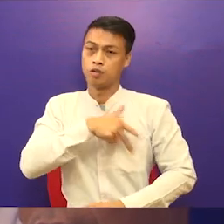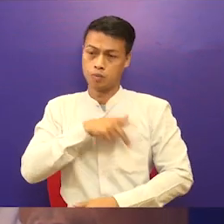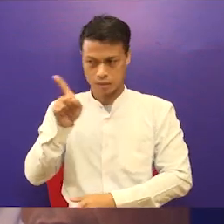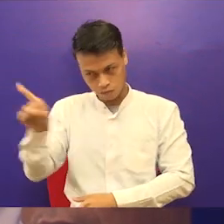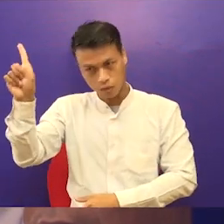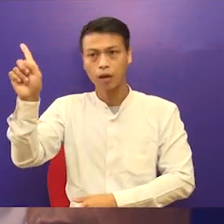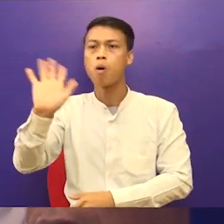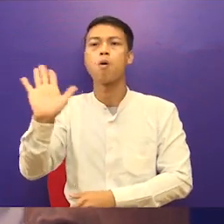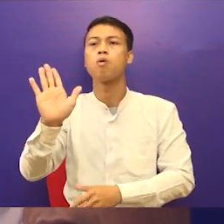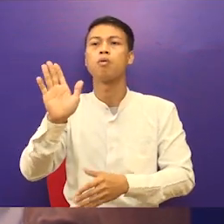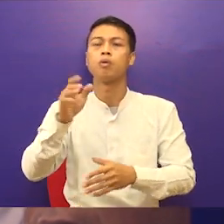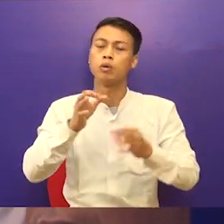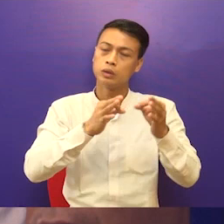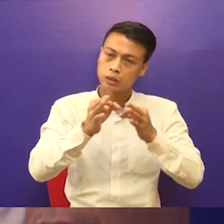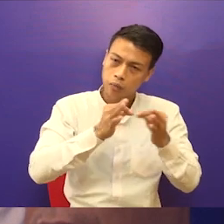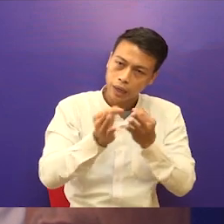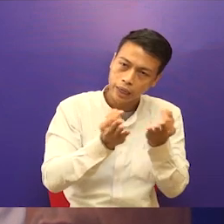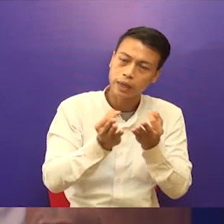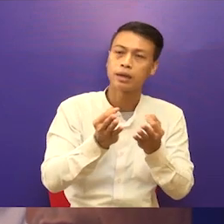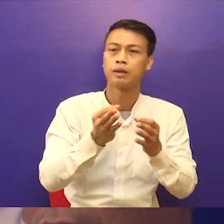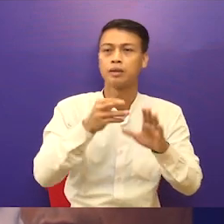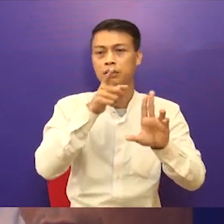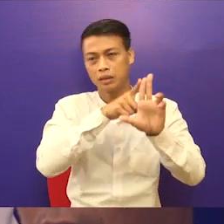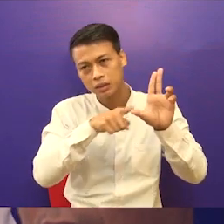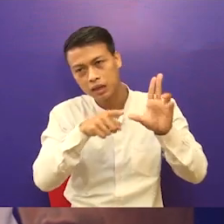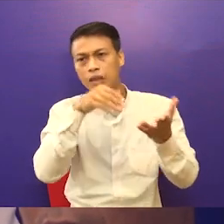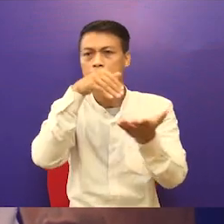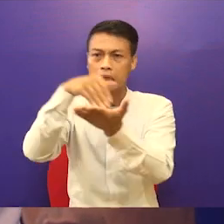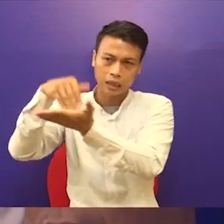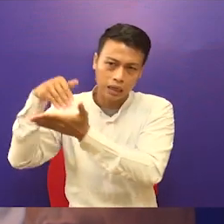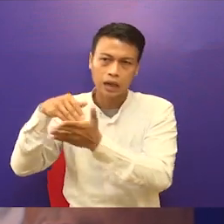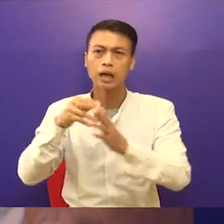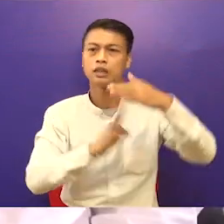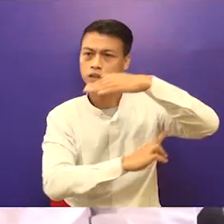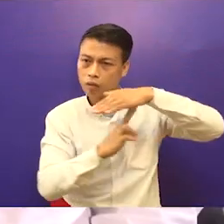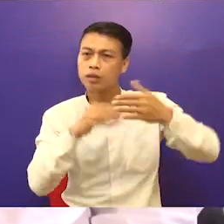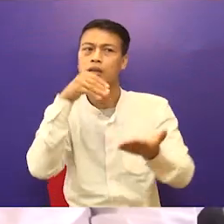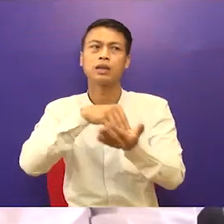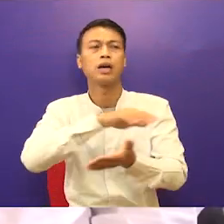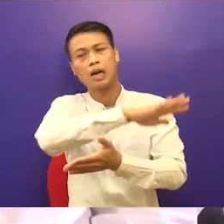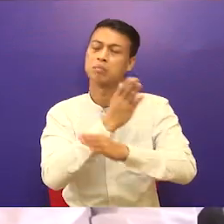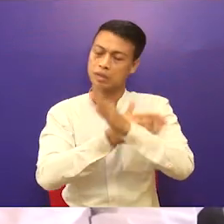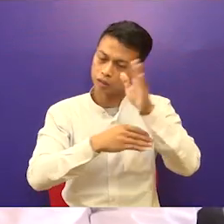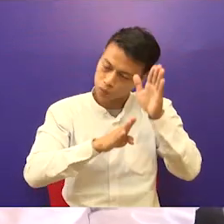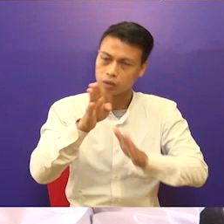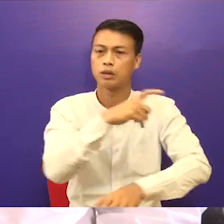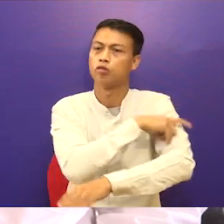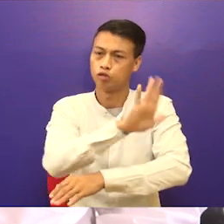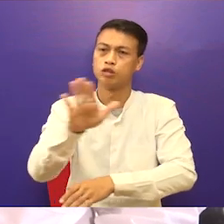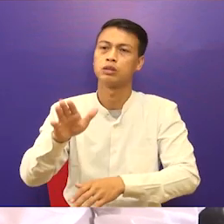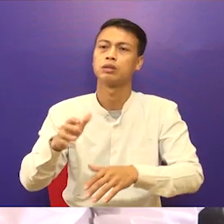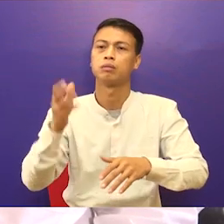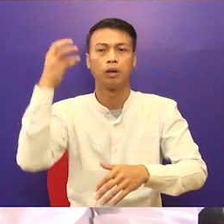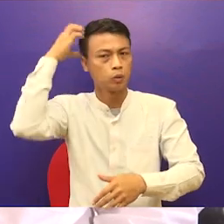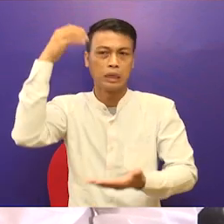ဖြစ်လို့သုံးရင်လည်းတတ်တက် area နဲ့သုံးမယ် register သုံးမယ်ရှင်းလို့ရတဲ့နေရာကိုစရှင်းမယ်တနေ့တစ်လုံးရှင်းသွားရင်ခြေတော်တစ်ချောင်းအသက်တစ်ချောင်း